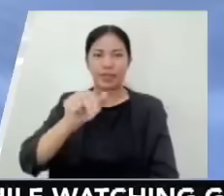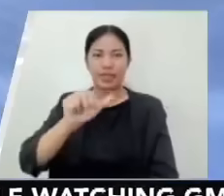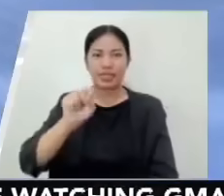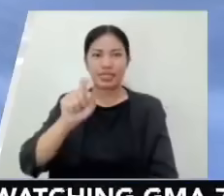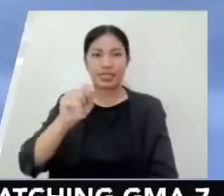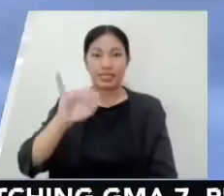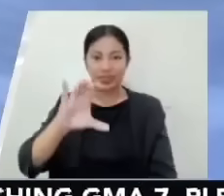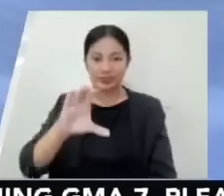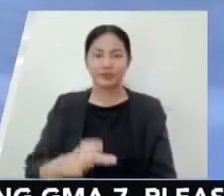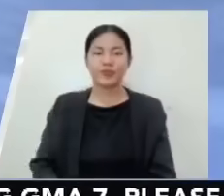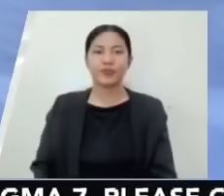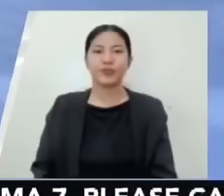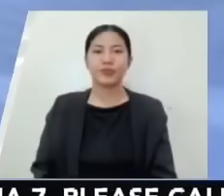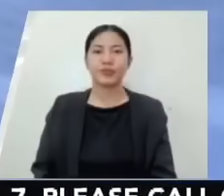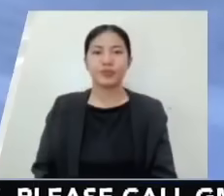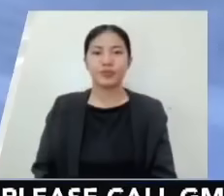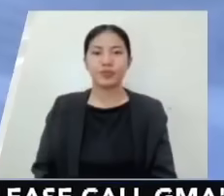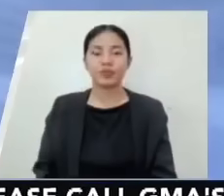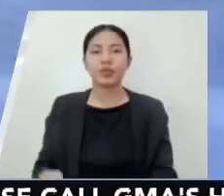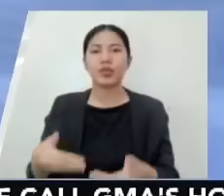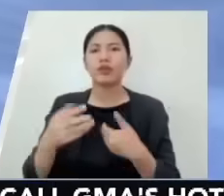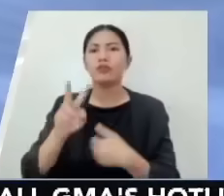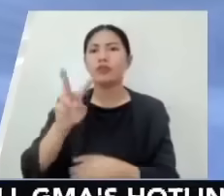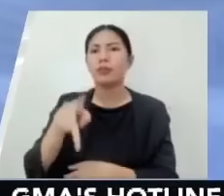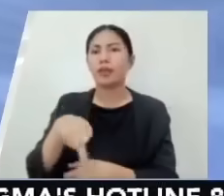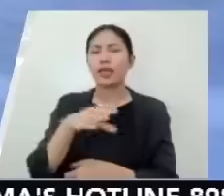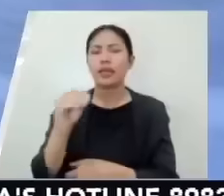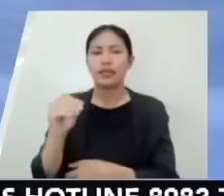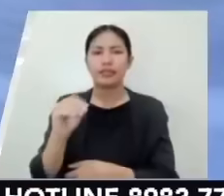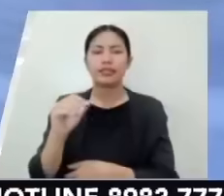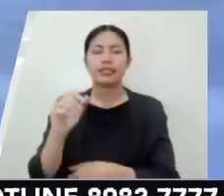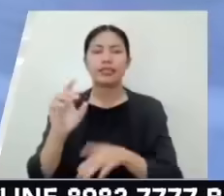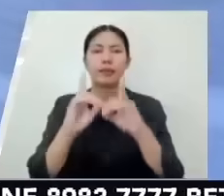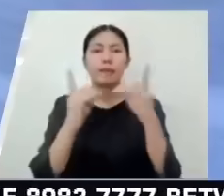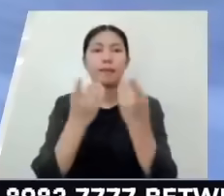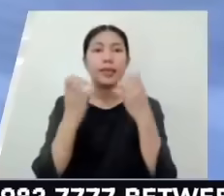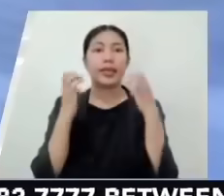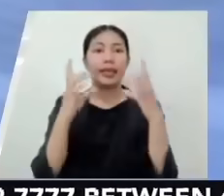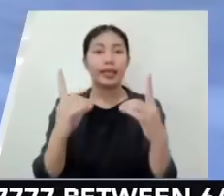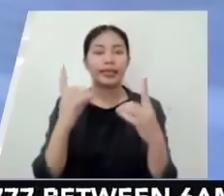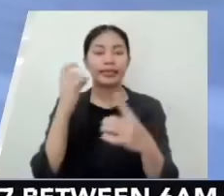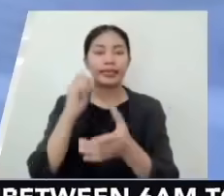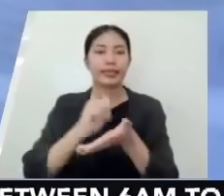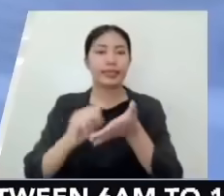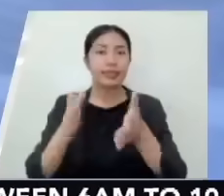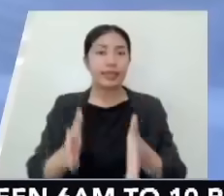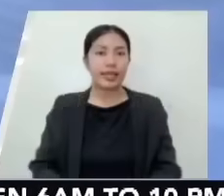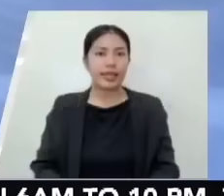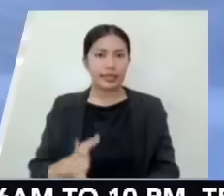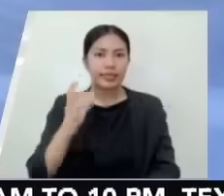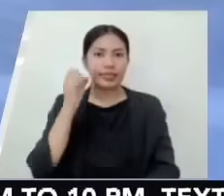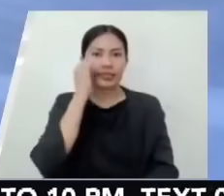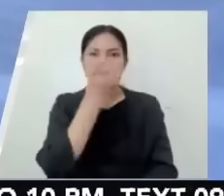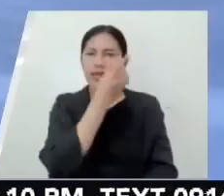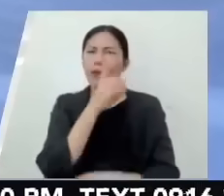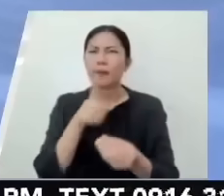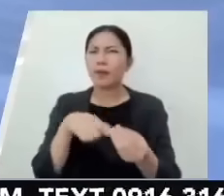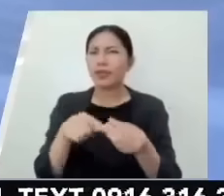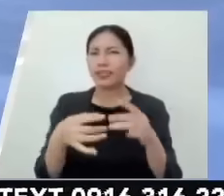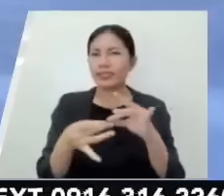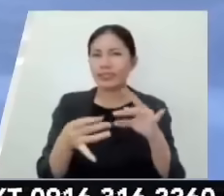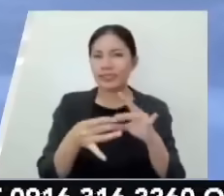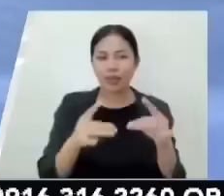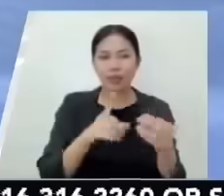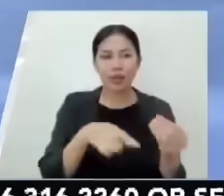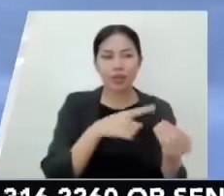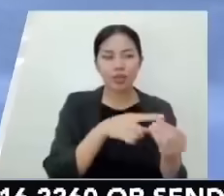Nagsalita na si Vice President at Education Secretary Sara Duterte kaugnay po sa naging pahayag sa kanya ni First Lady Liza Araneta Marcos sa